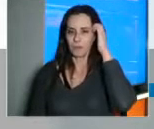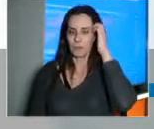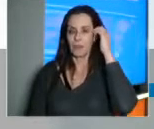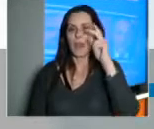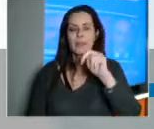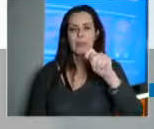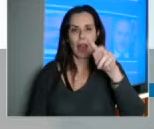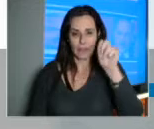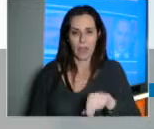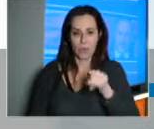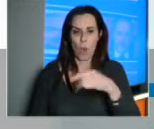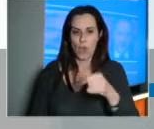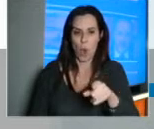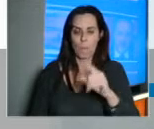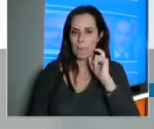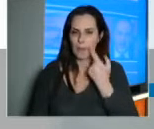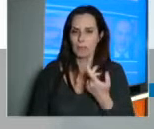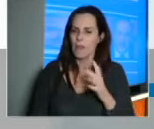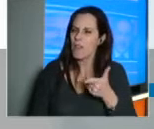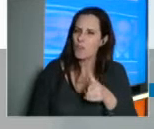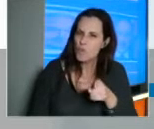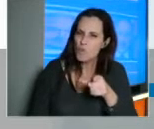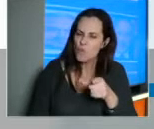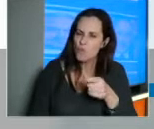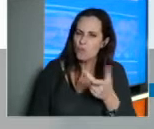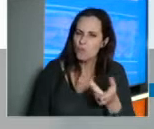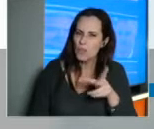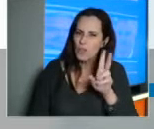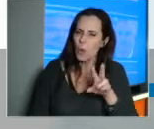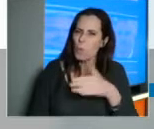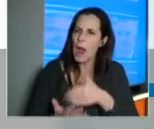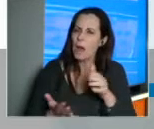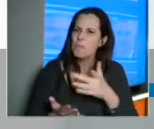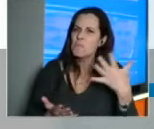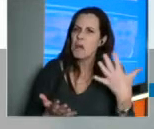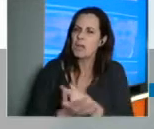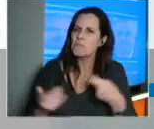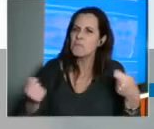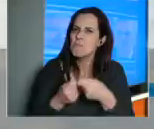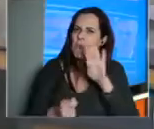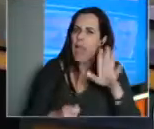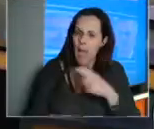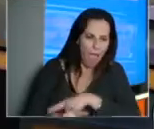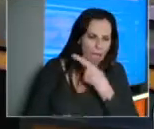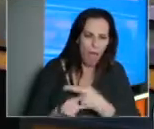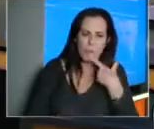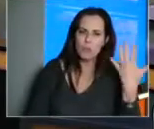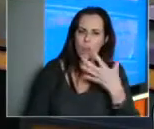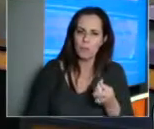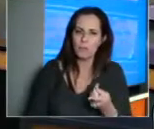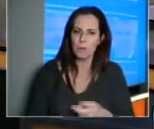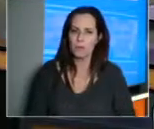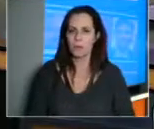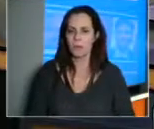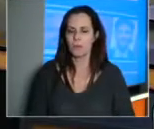בצהריים בכפר המכבייה ברמת גן. איך זה יכול להיות שנתן אשל הוא האחרון שמחזיק מעמד עם ביבי? הוא עבר את הישרדות, פשוט מאוד, והוא כנראה גם לקח שם